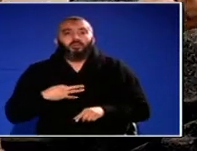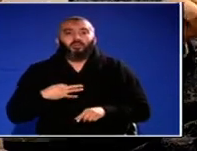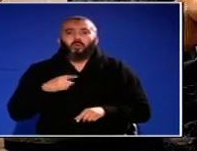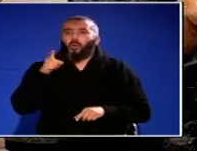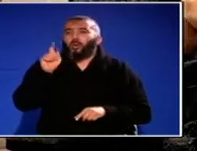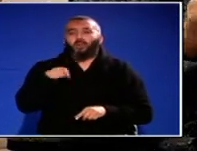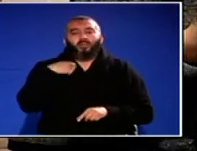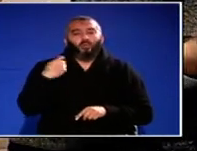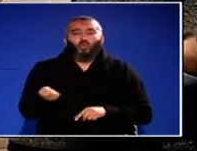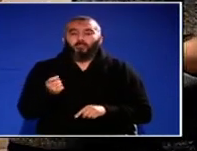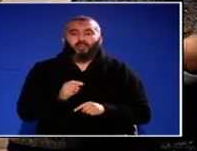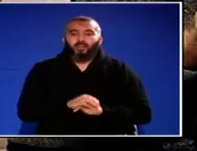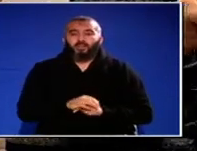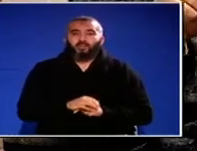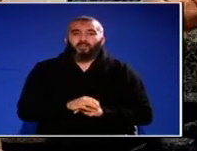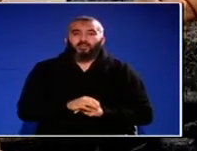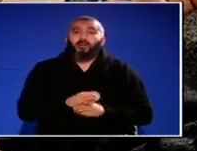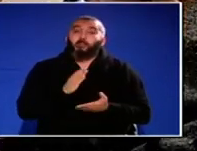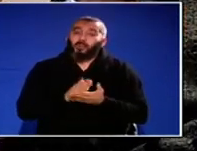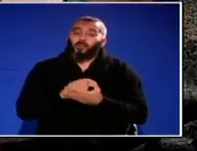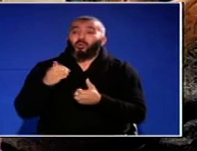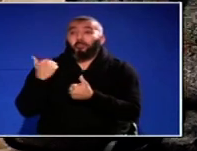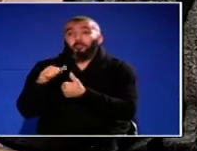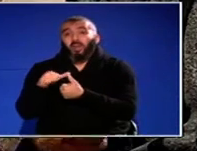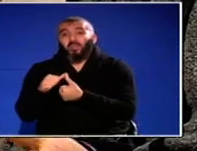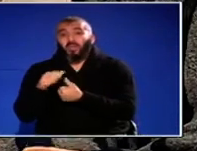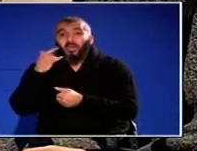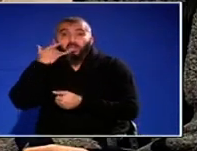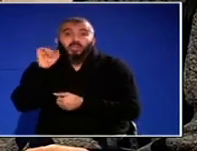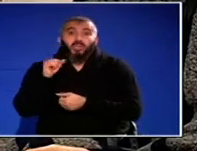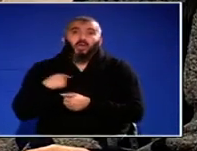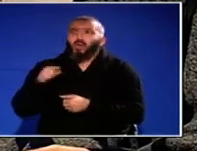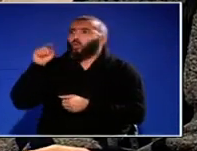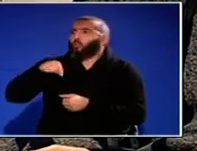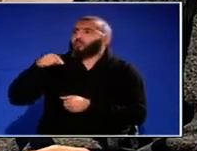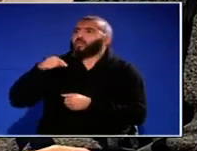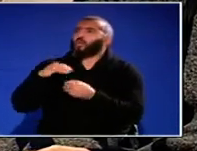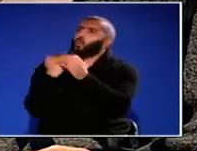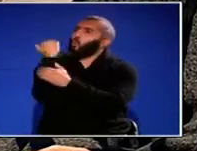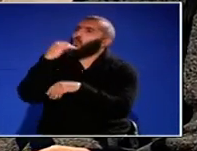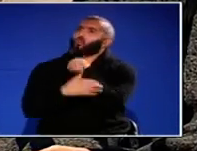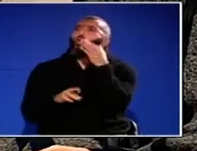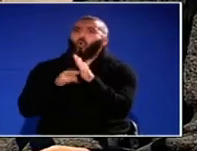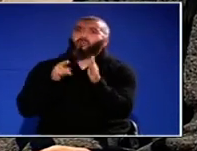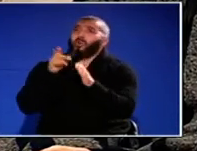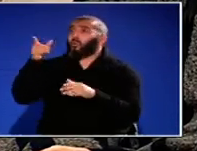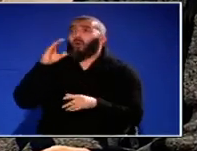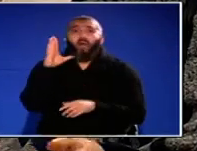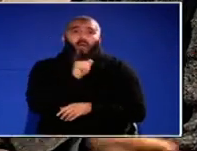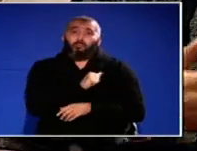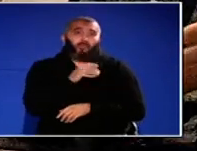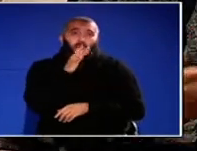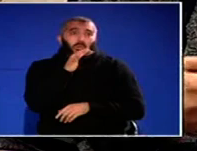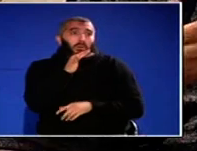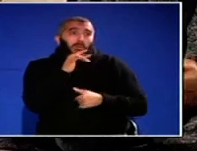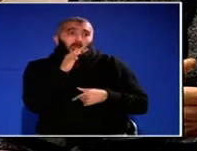بالنسبه له هو في الحاله تاعه، لان لو كنت طالبه بالطهاره هو ما يقدرش يوفر الطهاره، ما يقدرهاش يوفر الطهاره لان